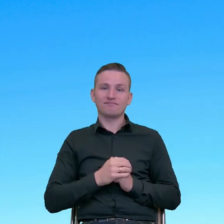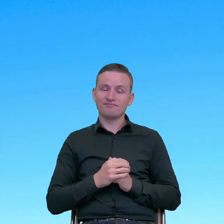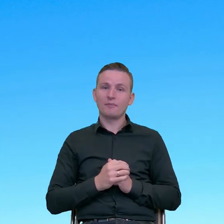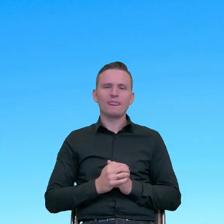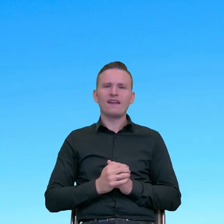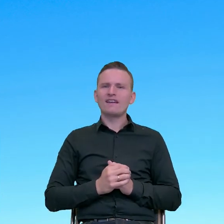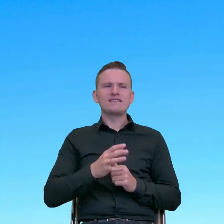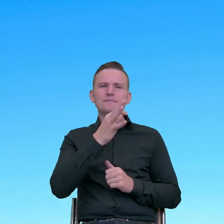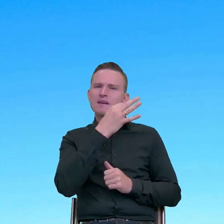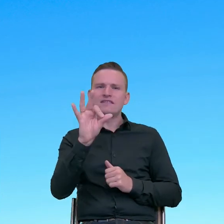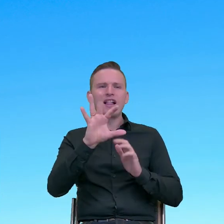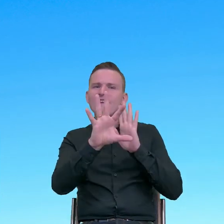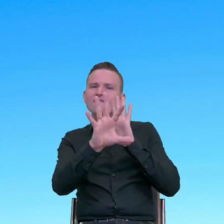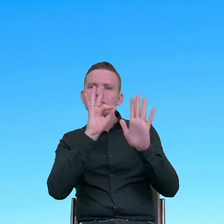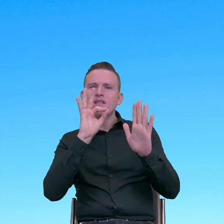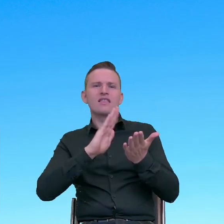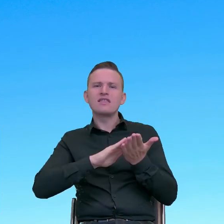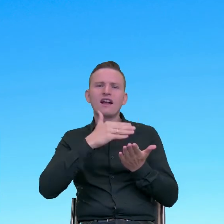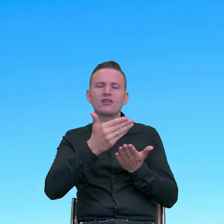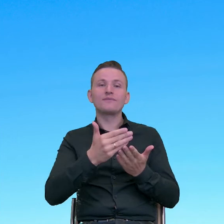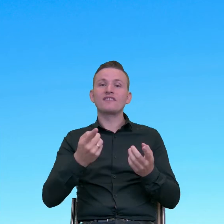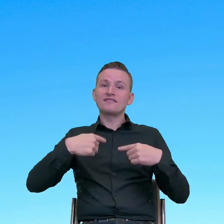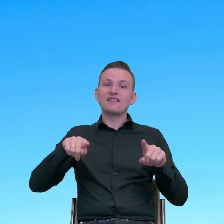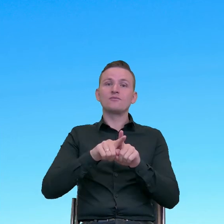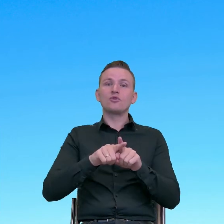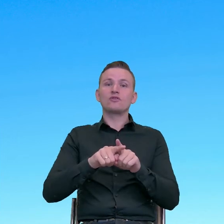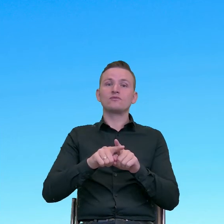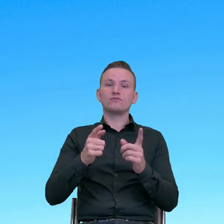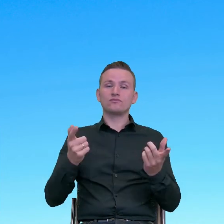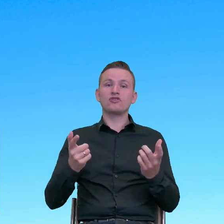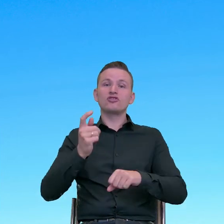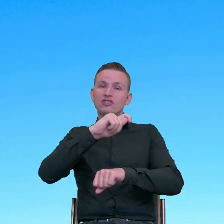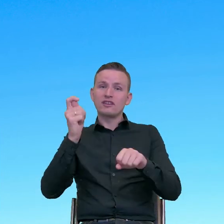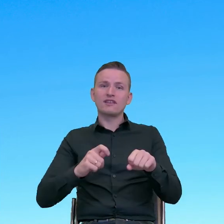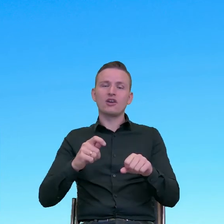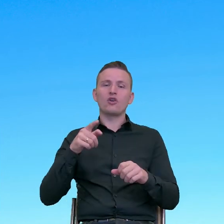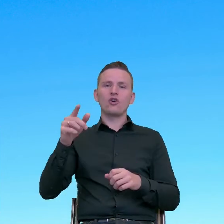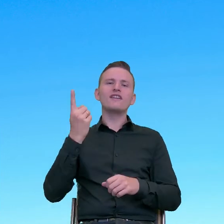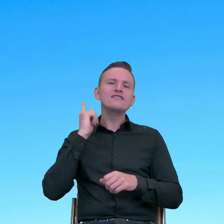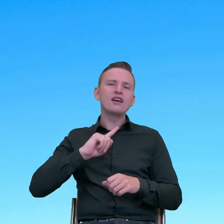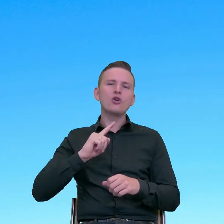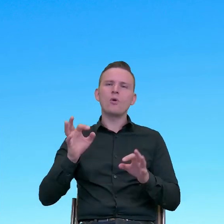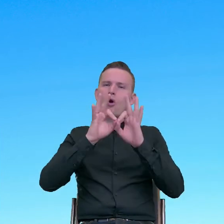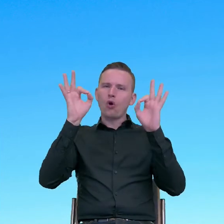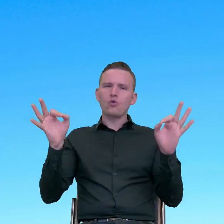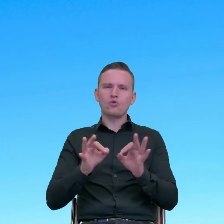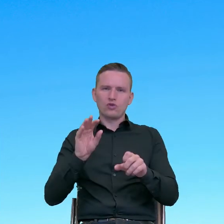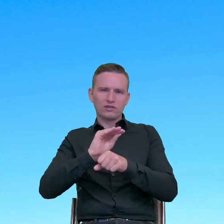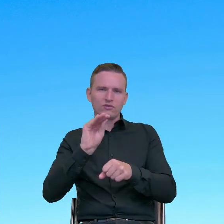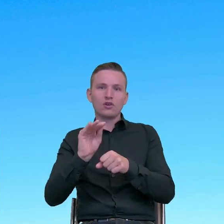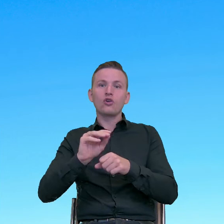wyróżnienie specjalne otrzymuje zespół z Chrześcijańskiego Autorskiego Liceum Ogólnokształcącego w Gdańsku za